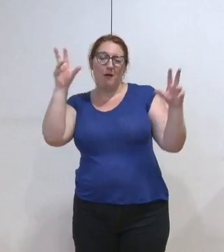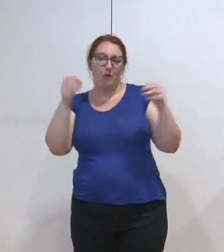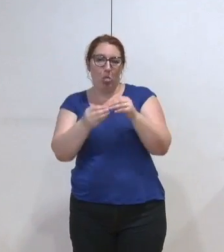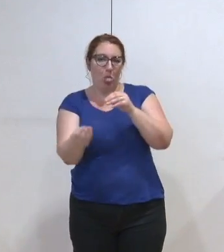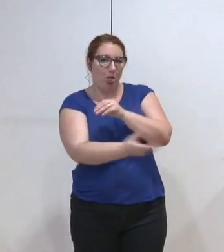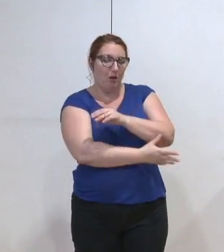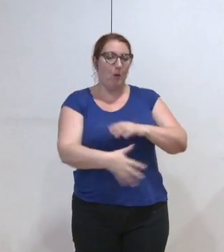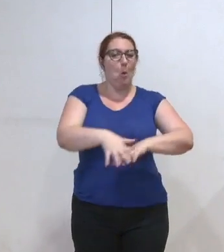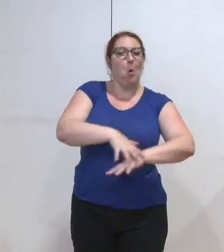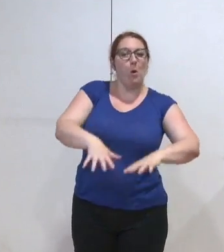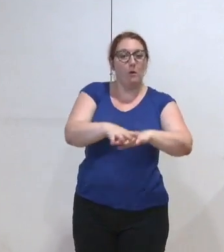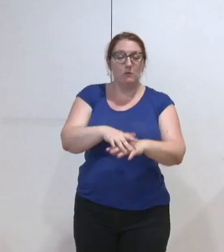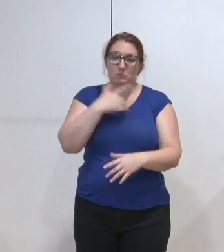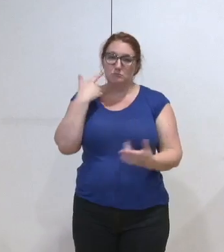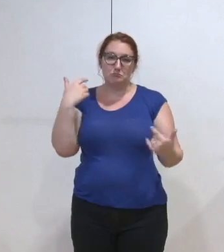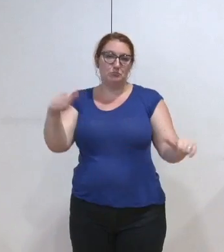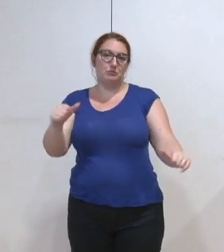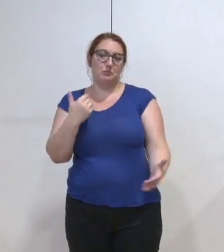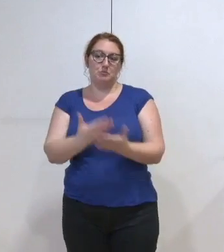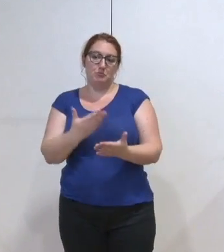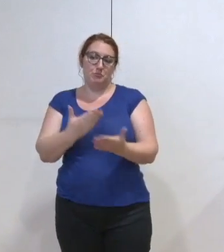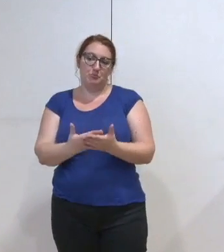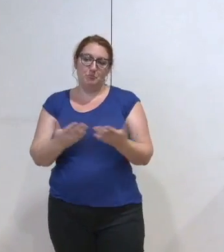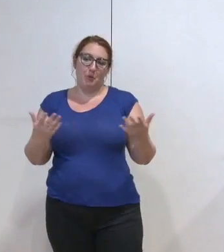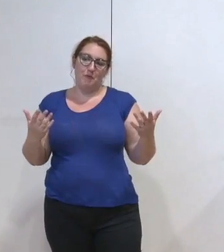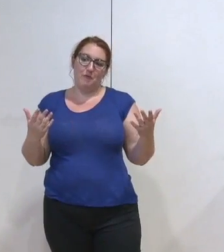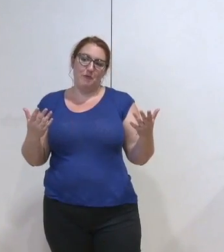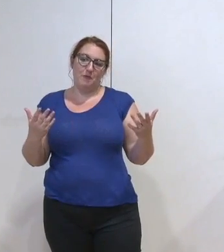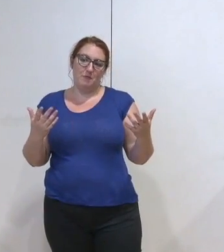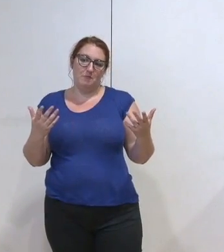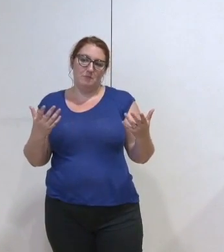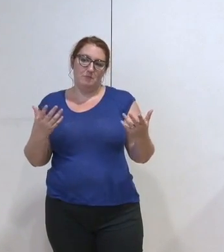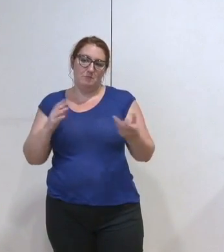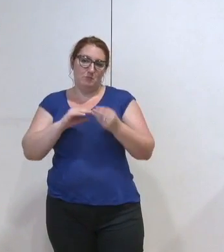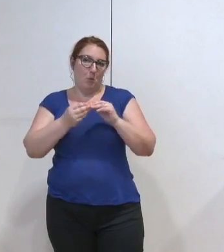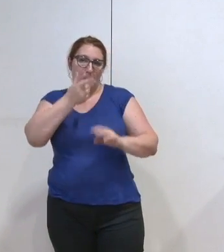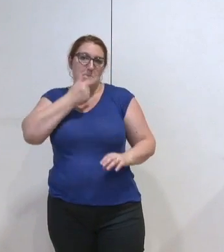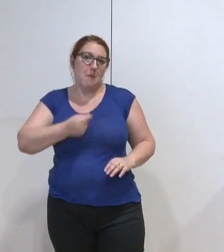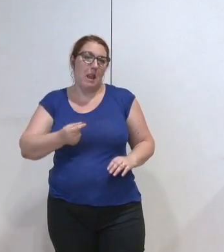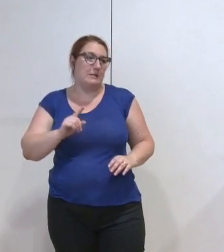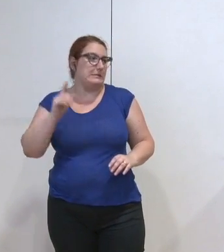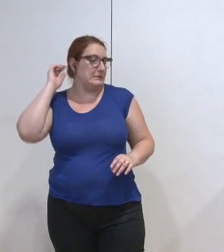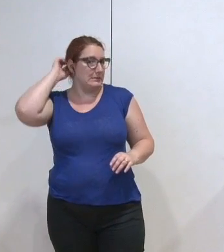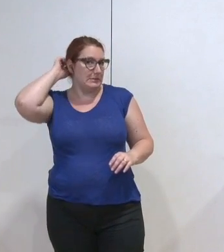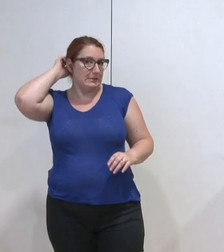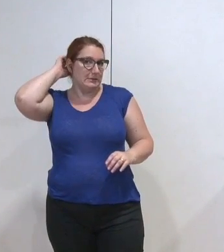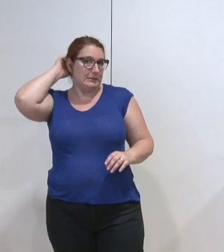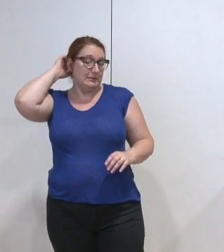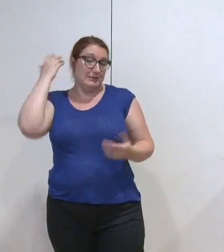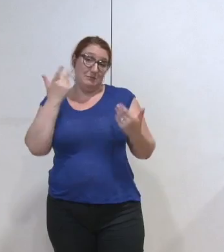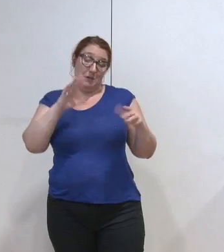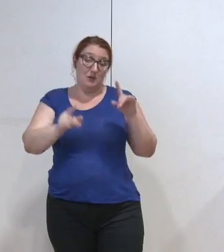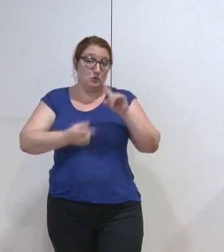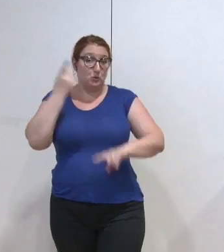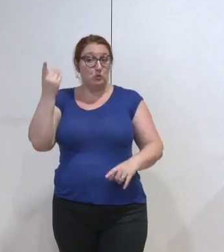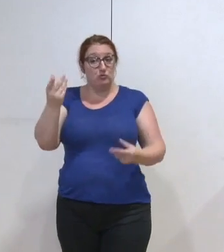figure nulle part masque certainement un malaise j'imagine mais en tout état de cause n'est pas très rassurant